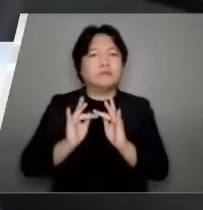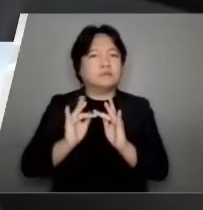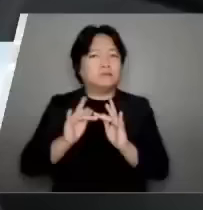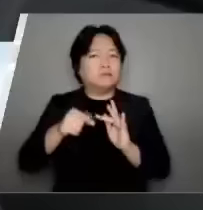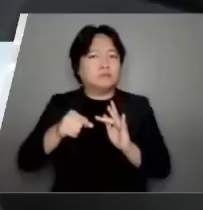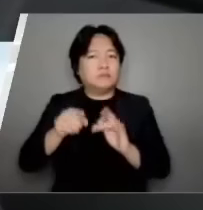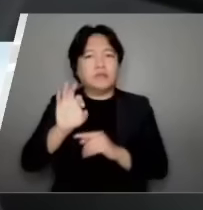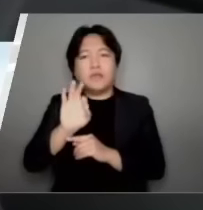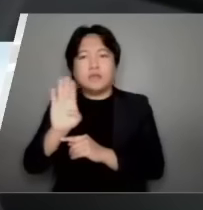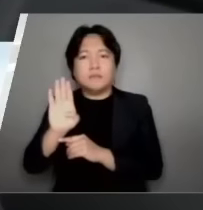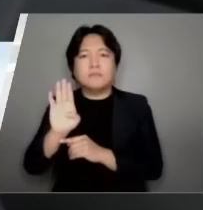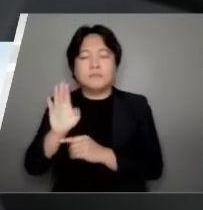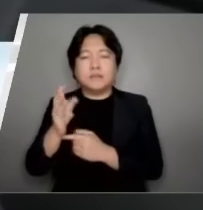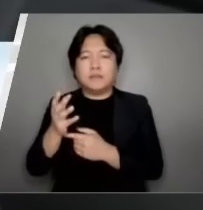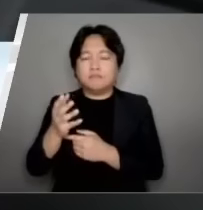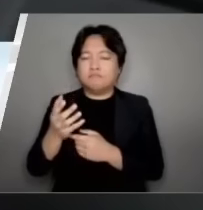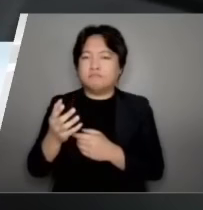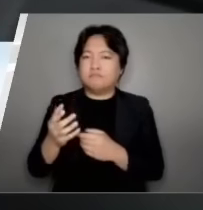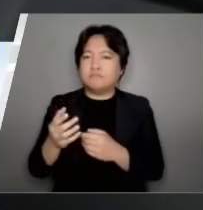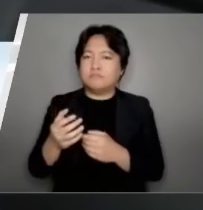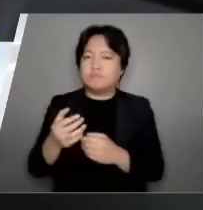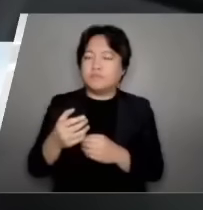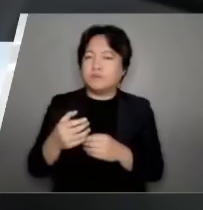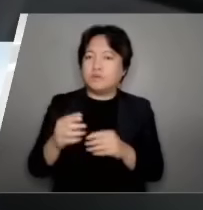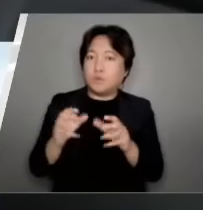Most of them Filipino.